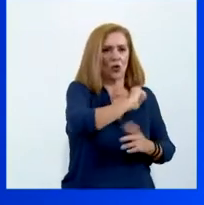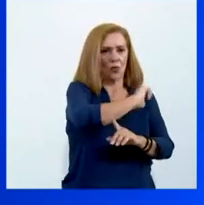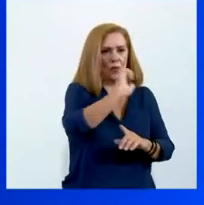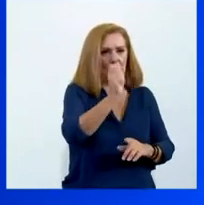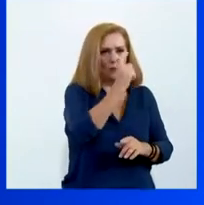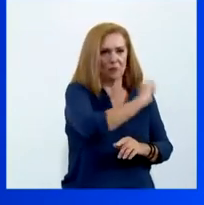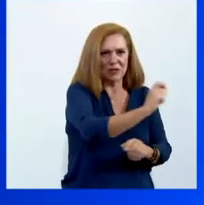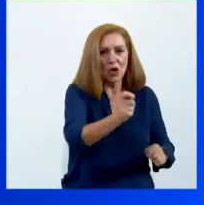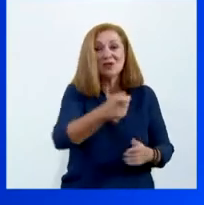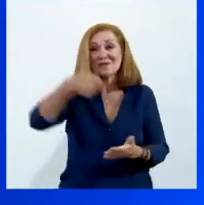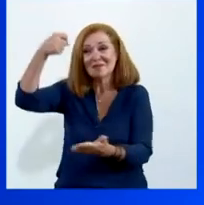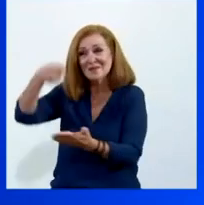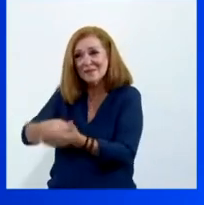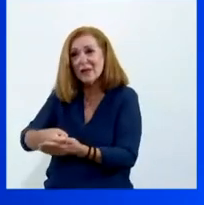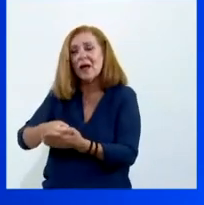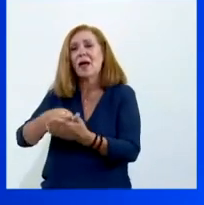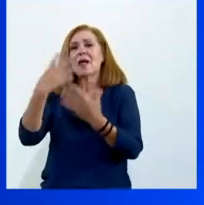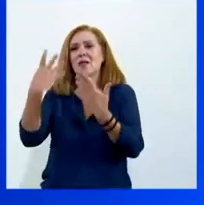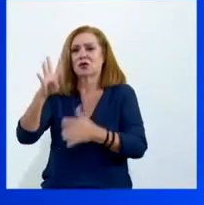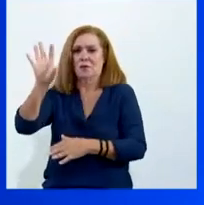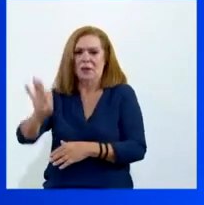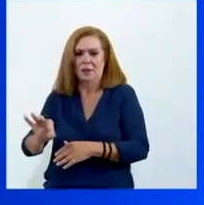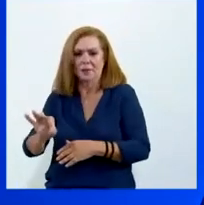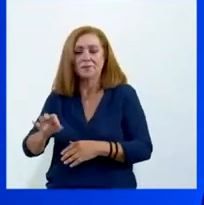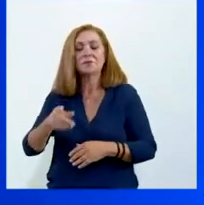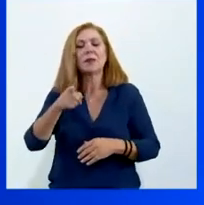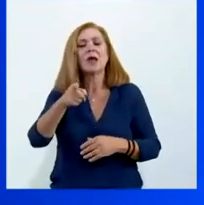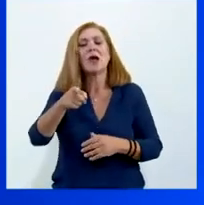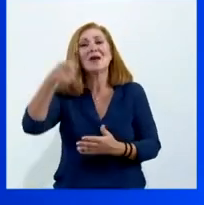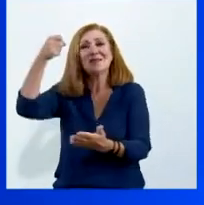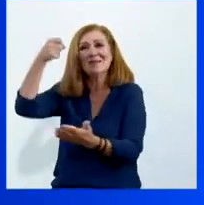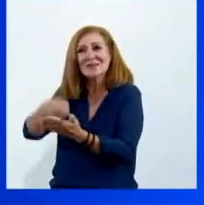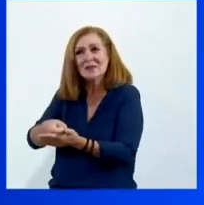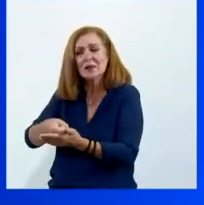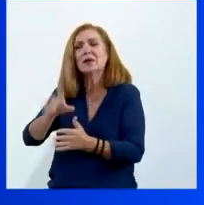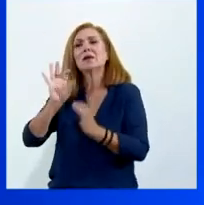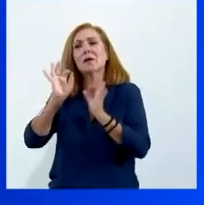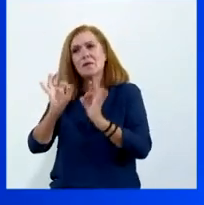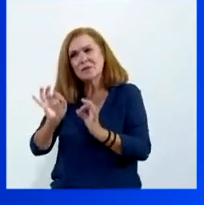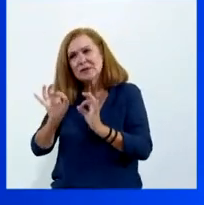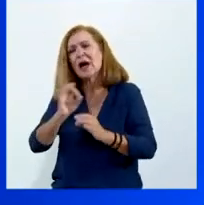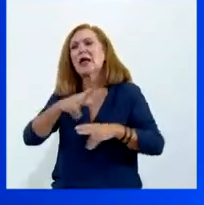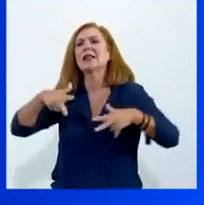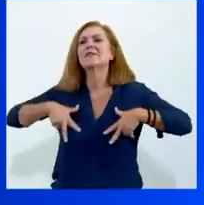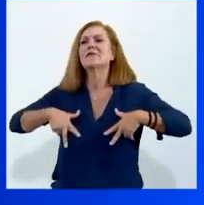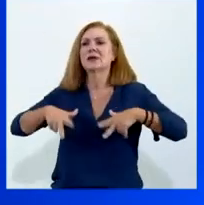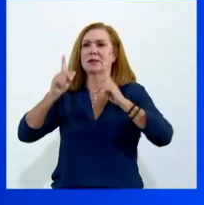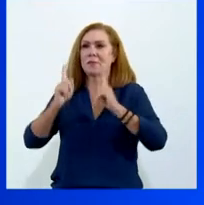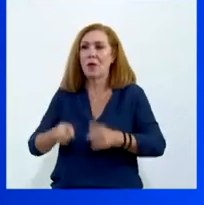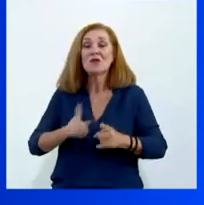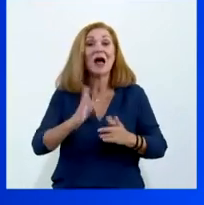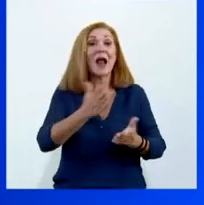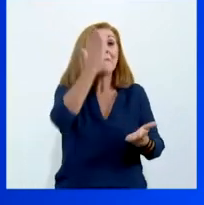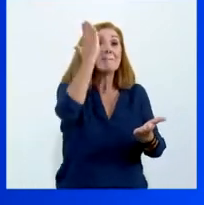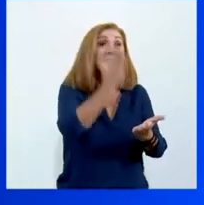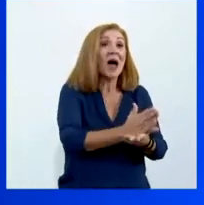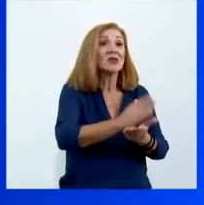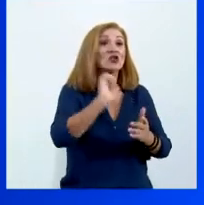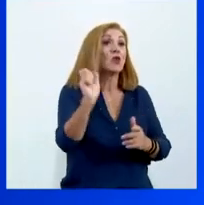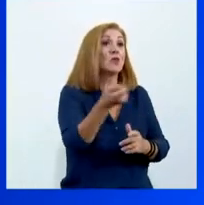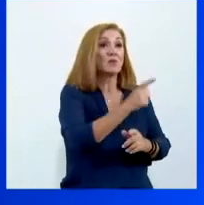μισθός ακόμα και ενδεχομένως για αρκετό καιρό θα καθορίζεται μέσα από μια κυβερνητική απόφαση. Ο μέσος μισθός όμως είναι ζήτημα της